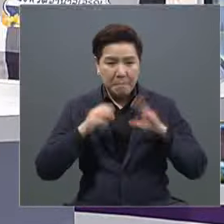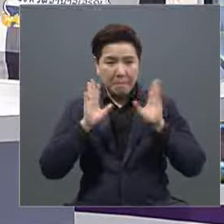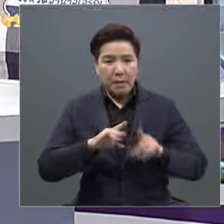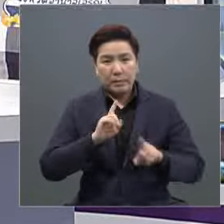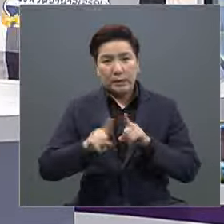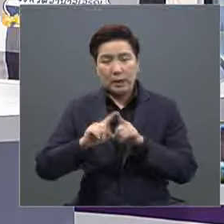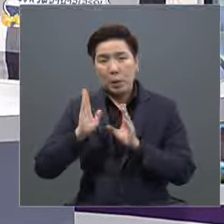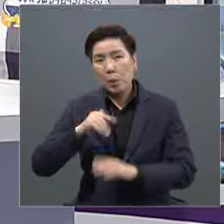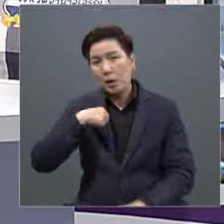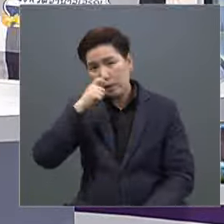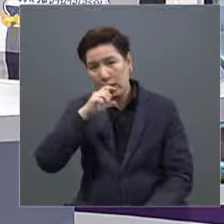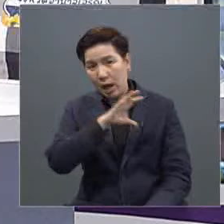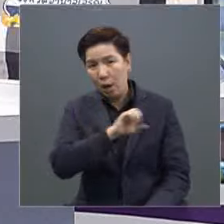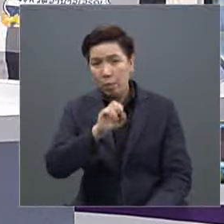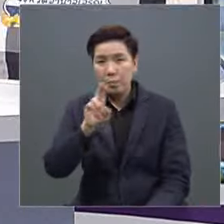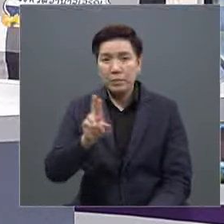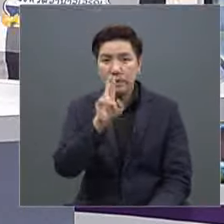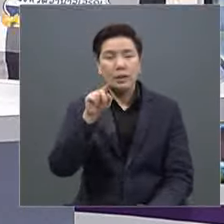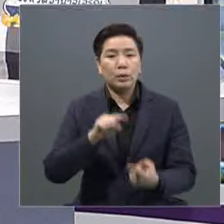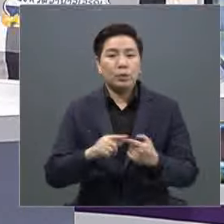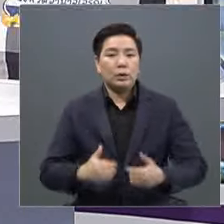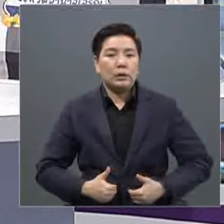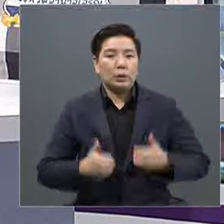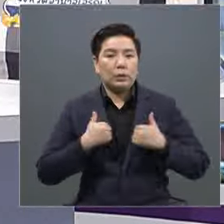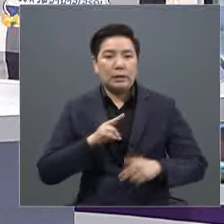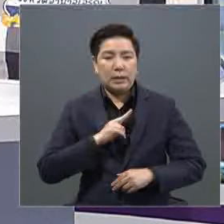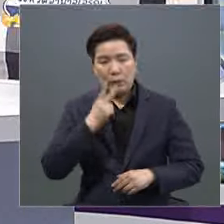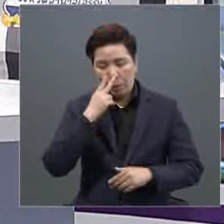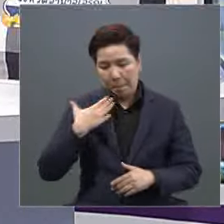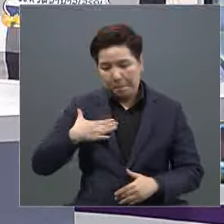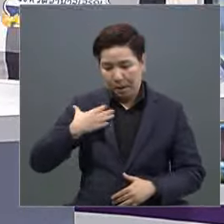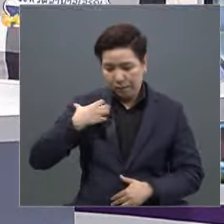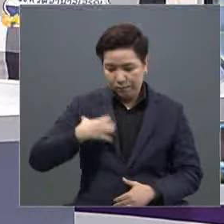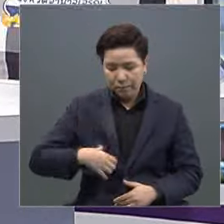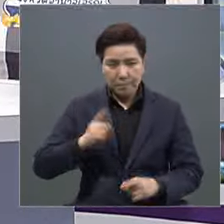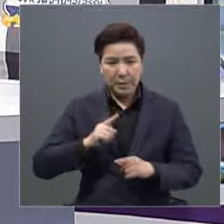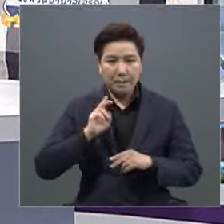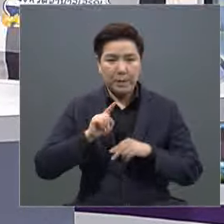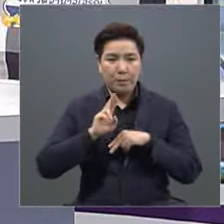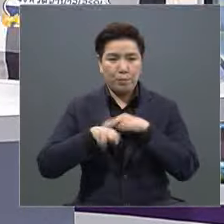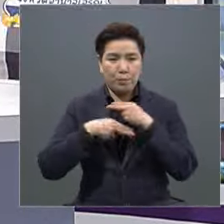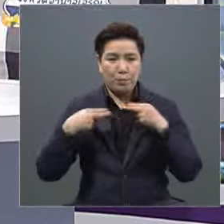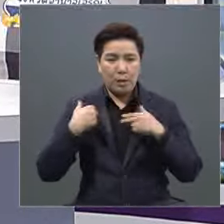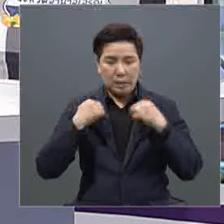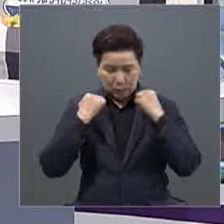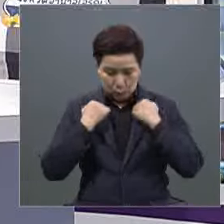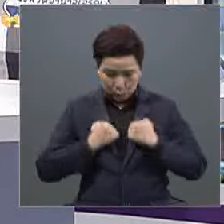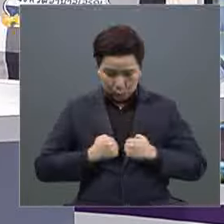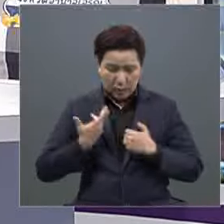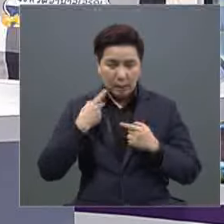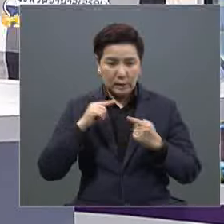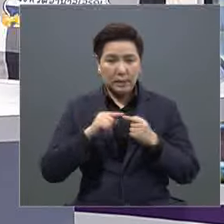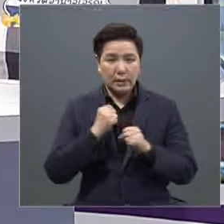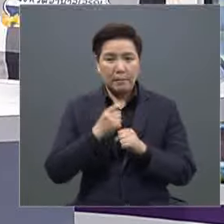ที่คนไทยใช้ชีวิตใช้ในชีวิตประจำวันอย่างตัวดิฉันเองเห็นไหม ค ะผ้าขาวม้าเขาทำมาเป็นโบนะคะติดเข้ากับที่ชุดแสกนะคะอย่าง